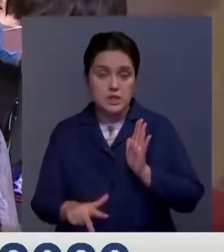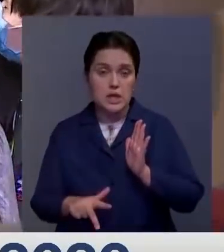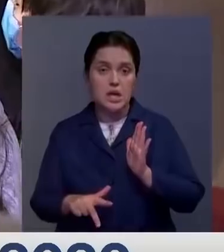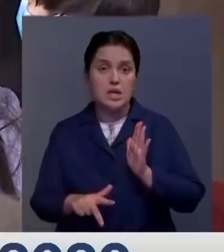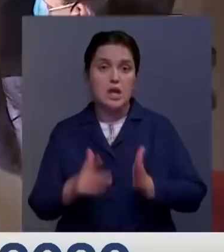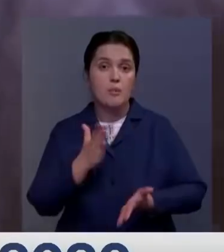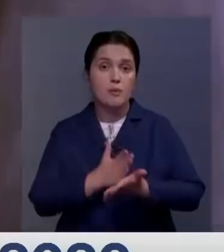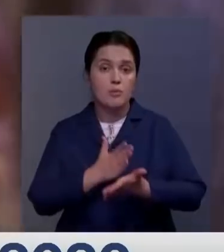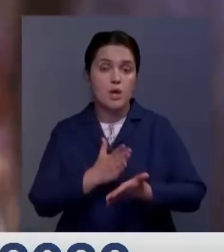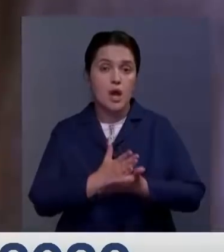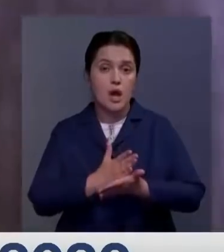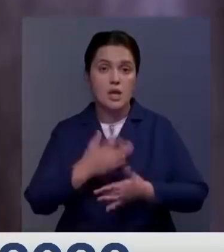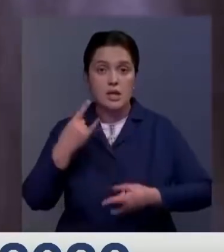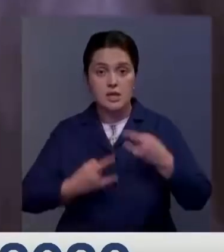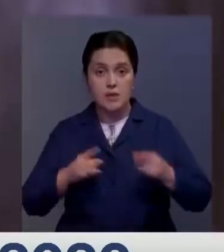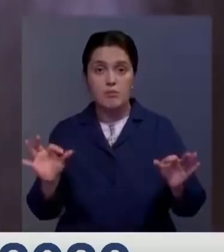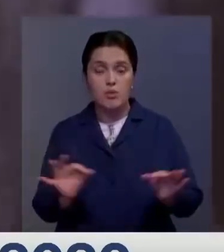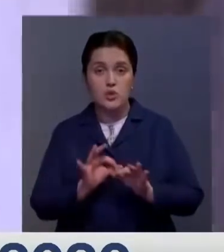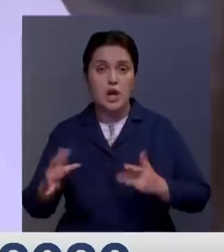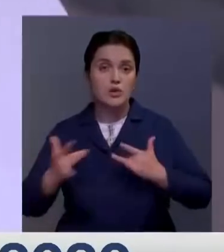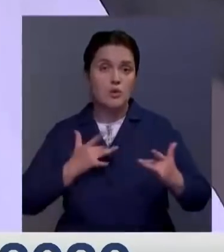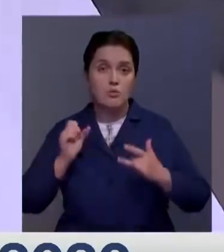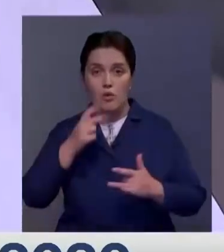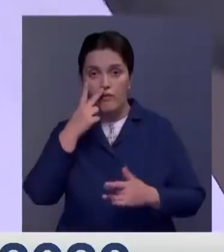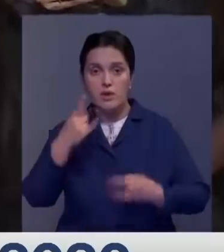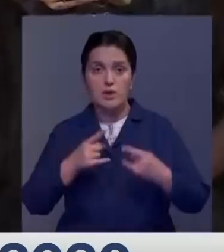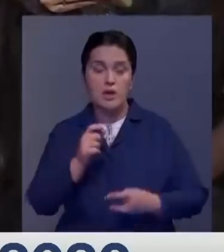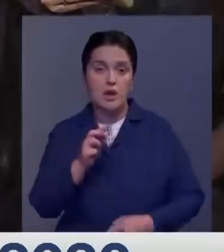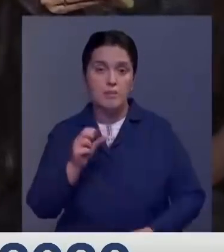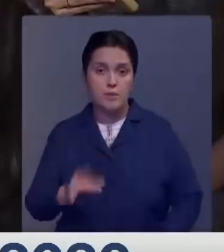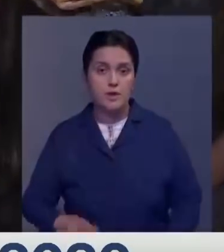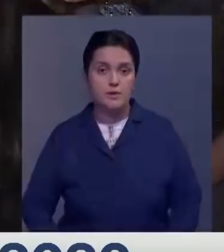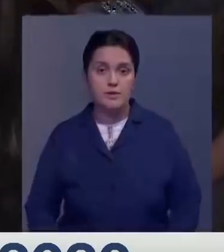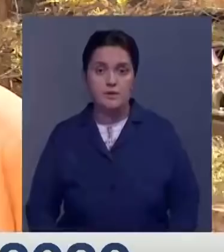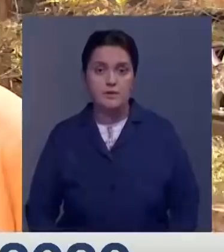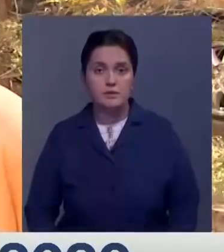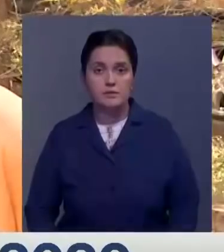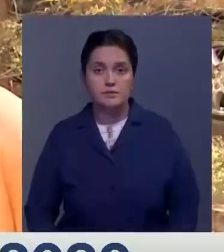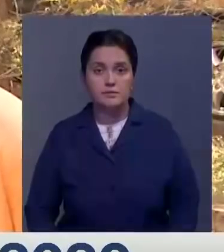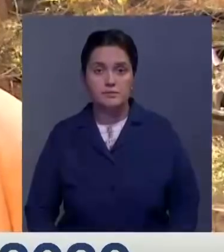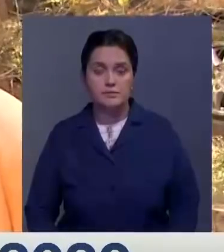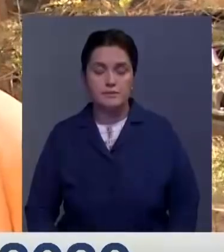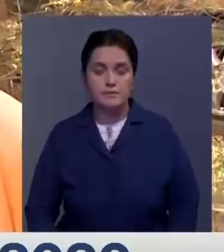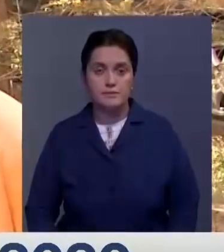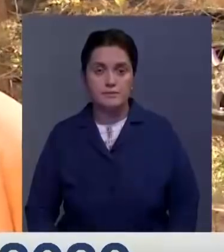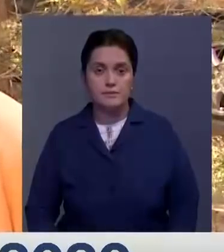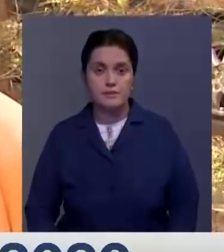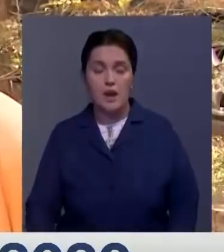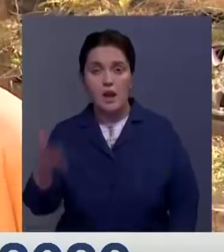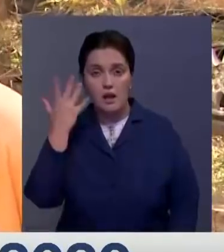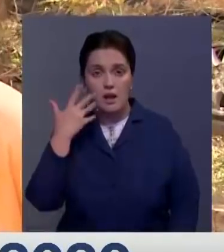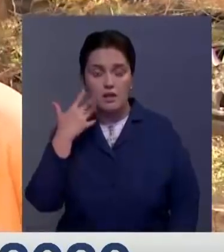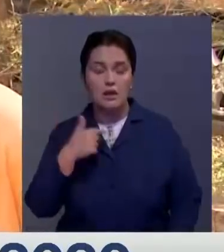в 18:30. Прямую трансляцию музыкального шоу можно будет увидеть на телеканале «Хабар». Когда я